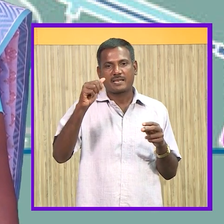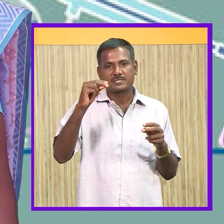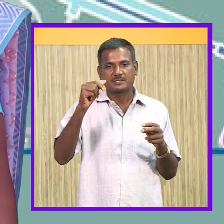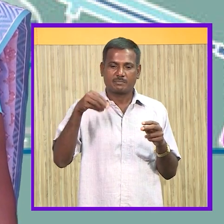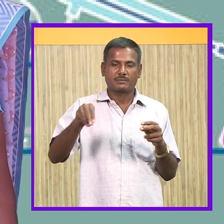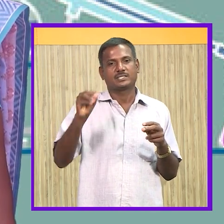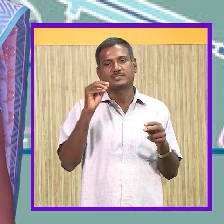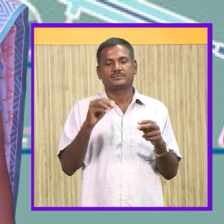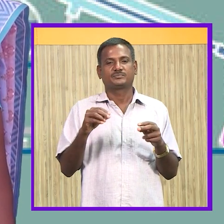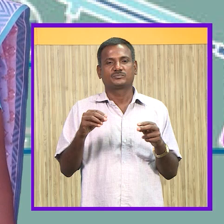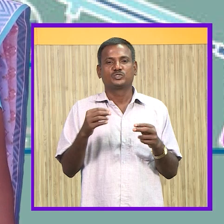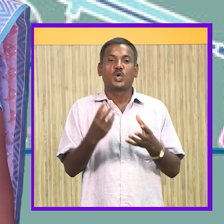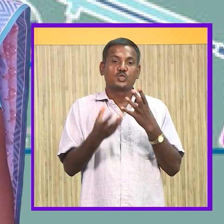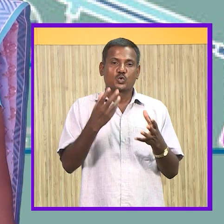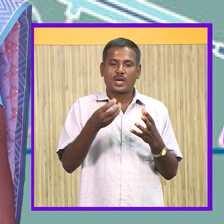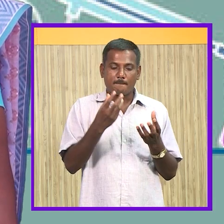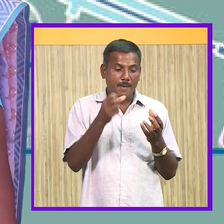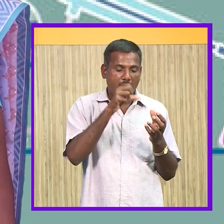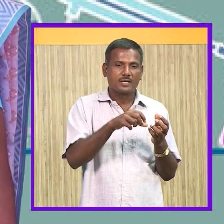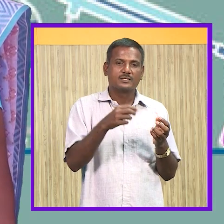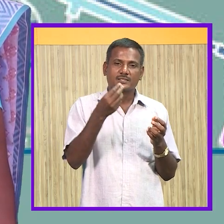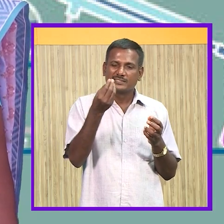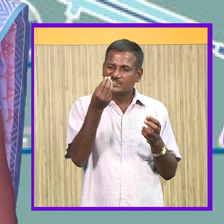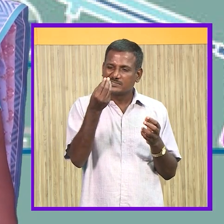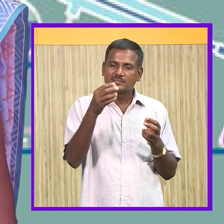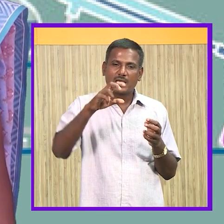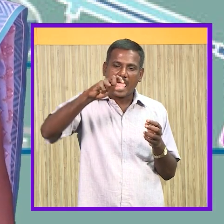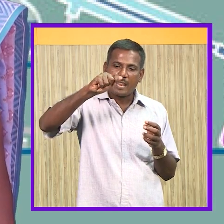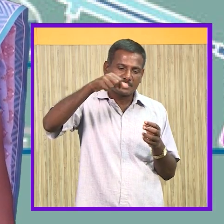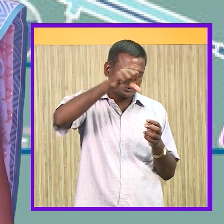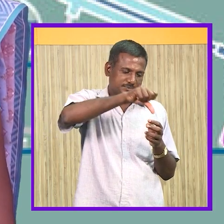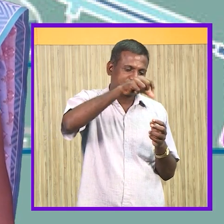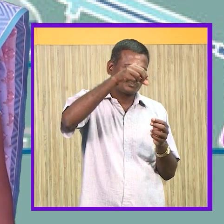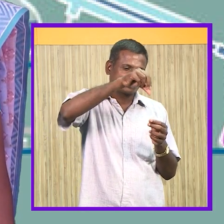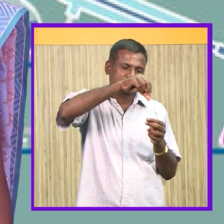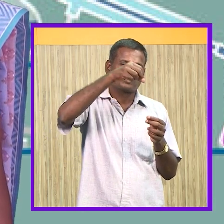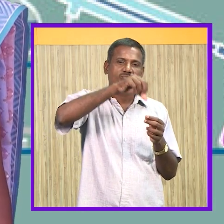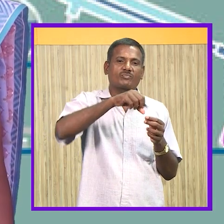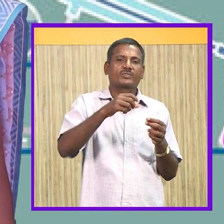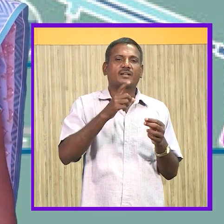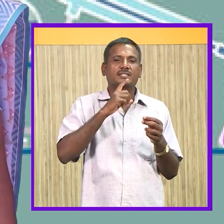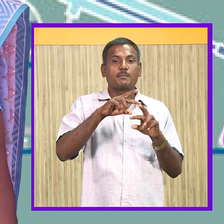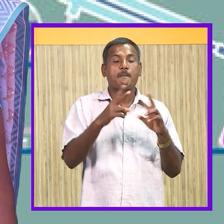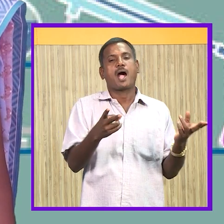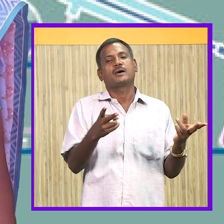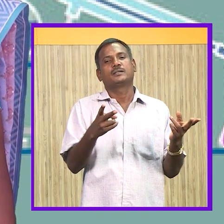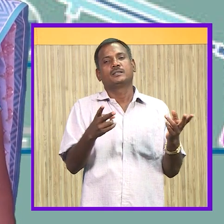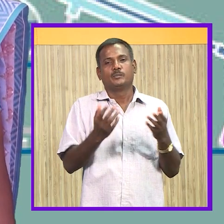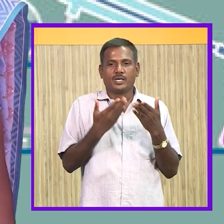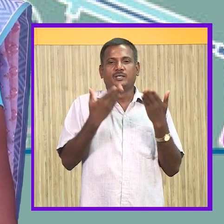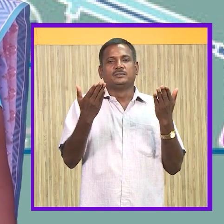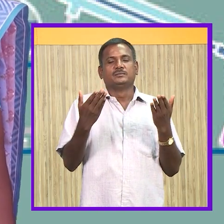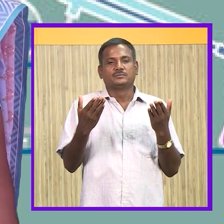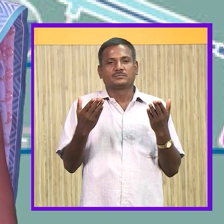நம்ம பயன்படுத்தலாம். சூடான பாலில் சிறிதளவு எலுமிச்சை சாறை விடும் பொழுது அது திட நிலைக்கு மாற